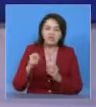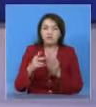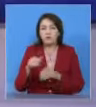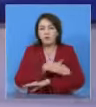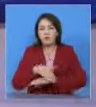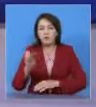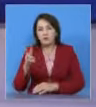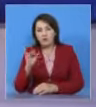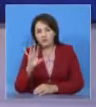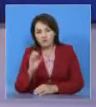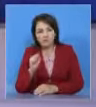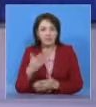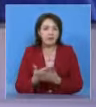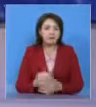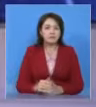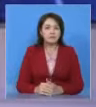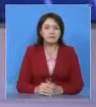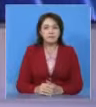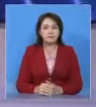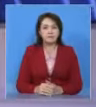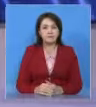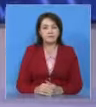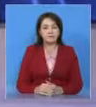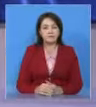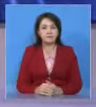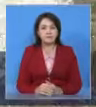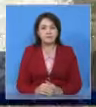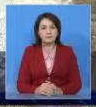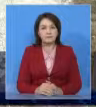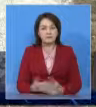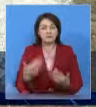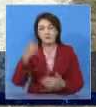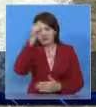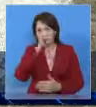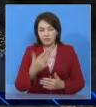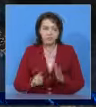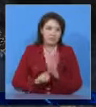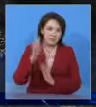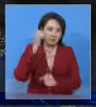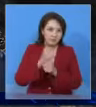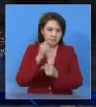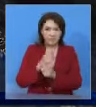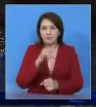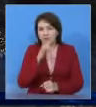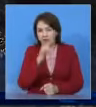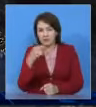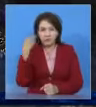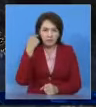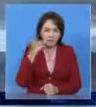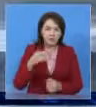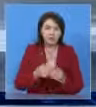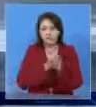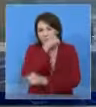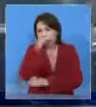улицы Ломоносова. Подробности далее. В этом году начата работа по экспертизе качества дорожных материалов